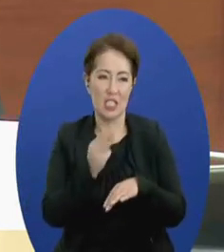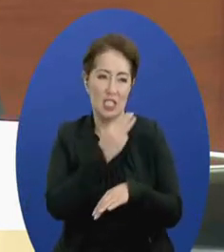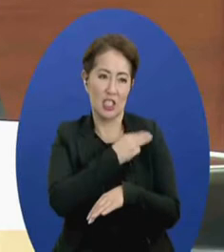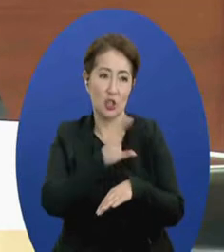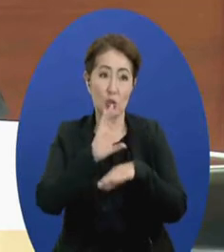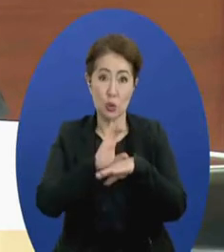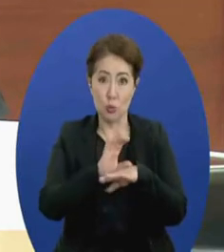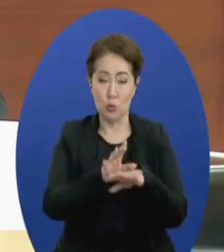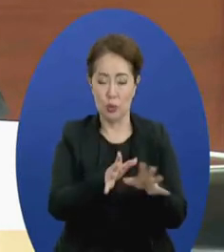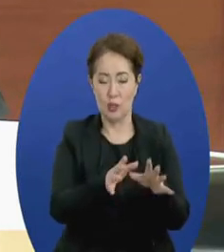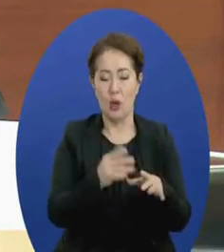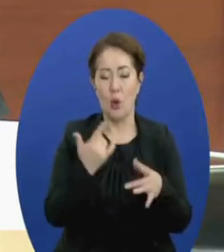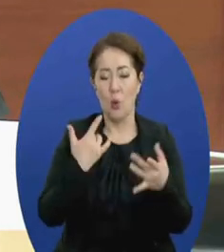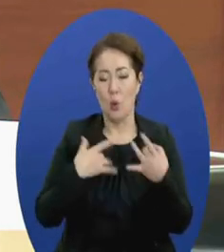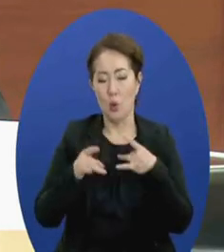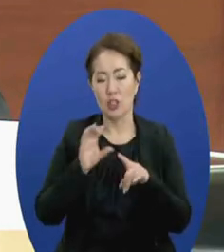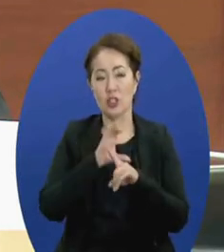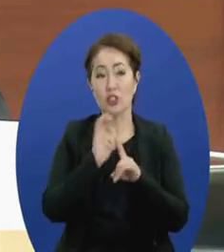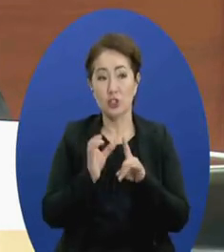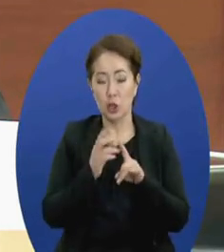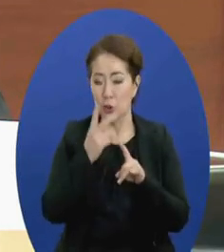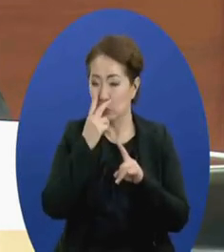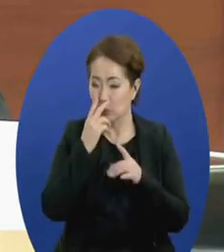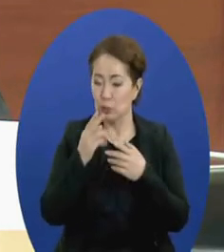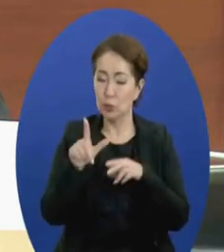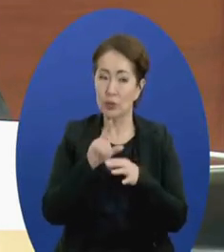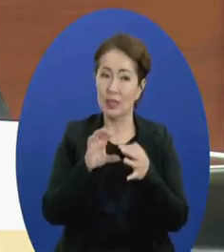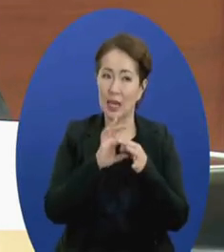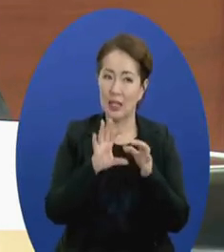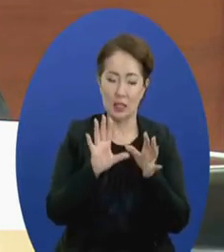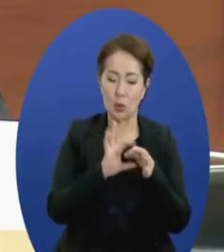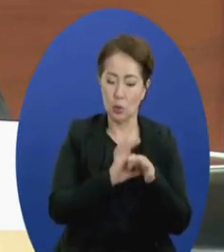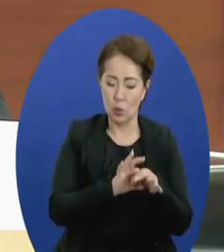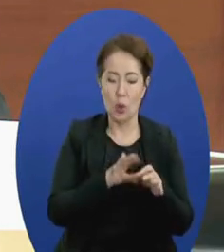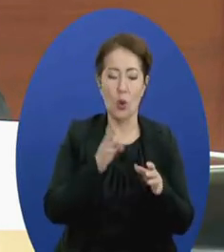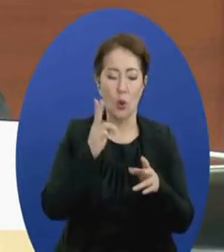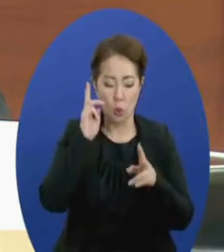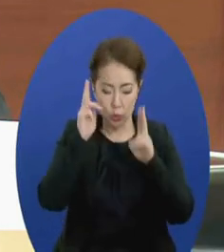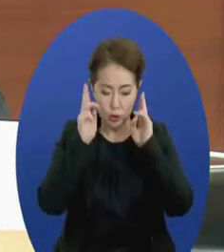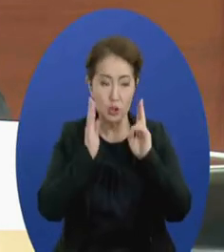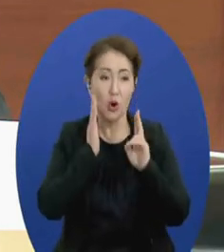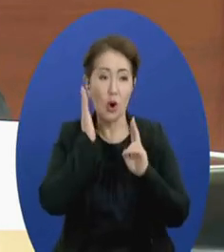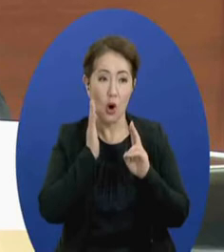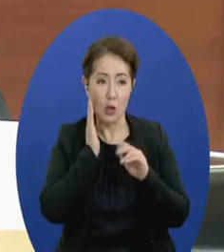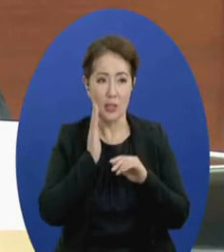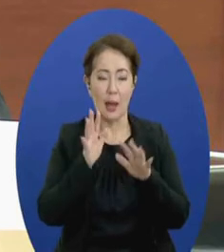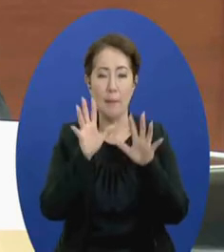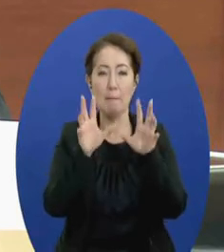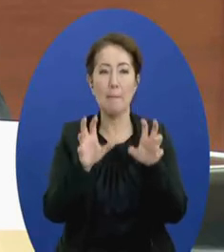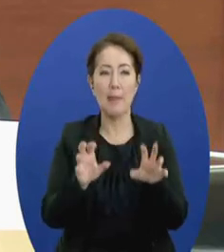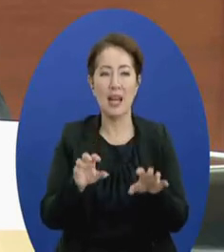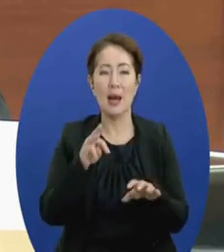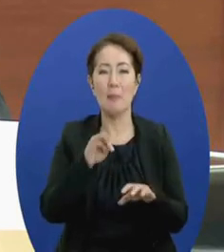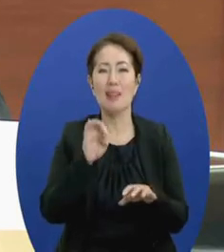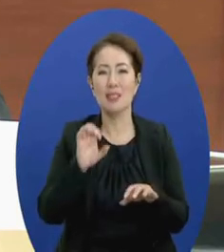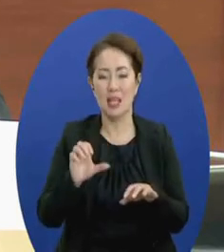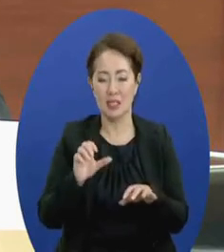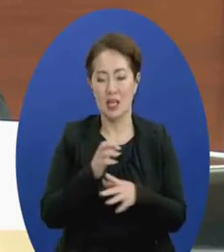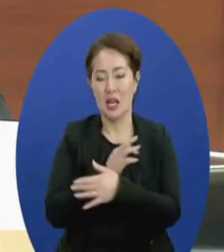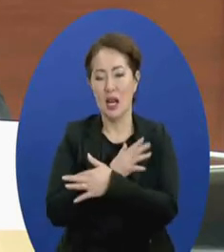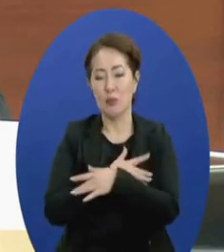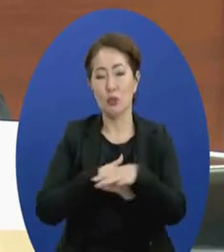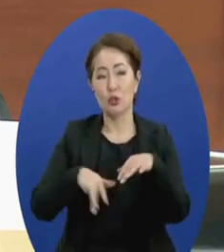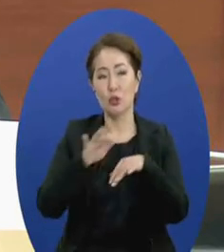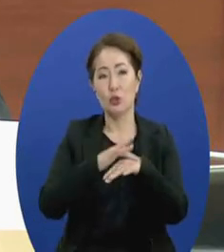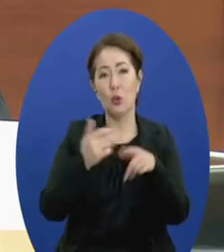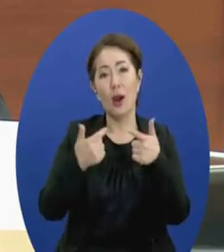за урлаг, соёл зан, үзүүр үйлчлэхний газрууд, өсчин гоо сайхан, за барай засал, массажийн газар, альжаал тайлах төвүүд, амралт жуулчны